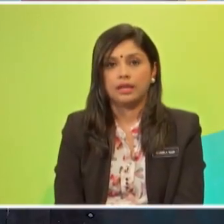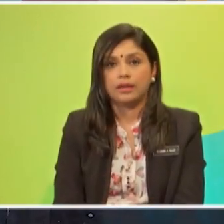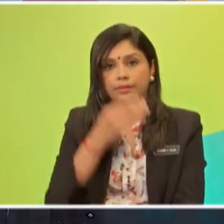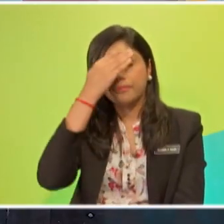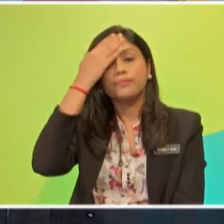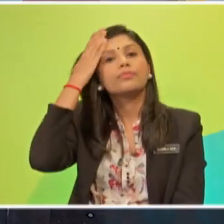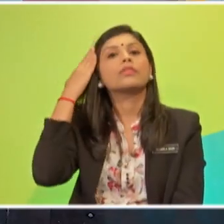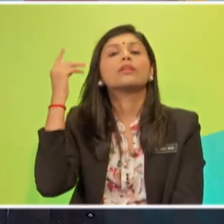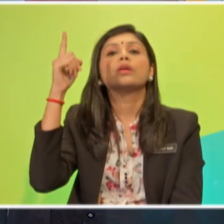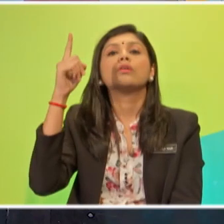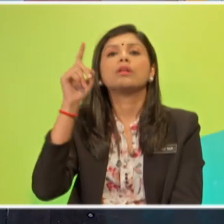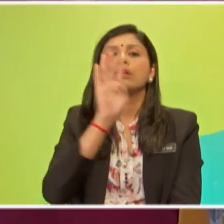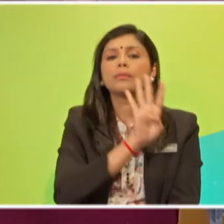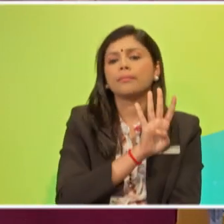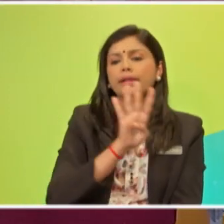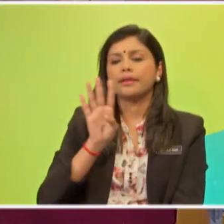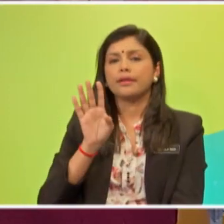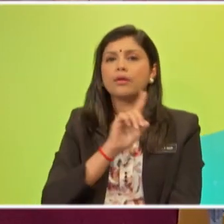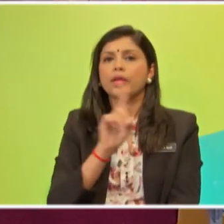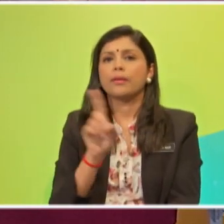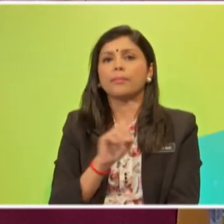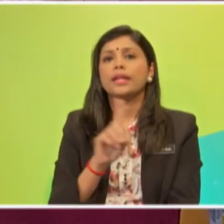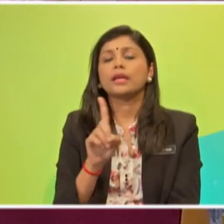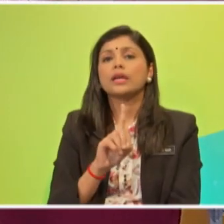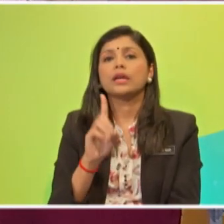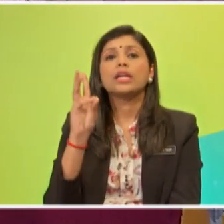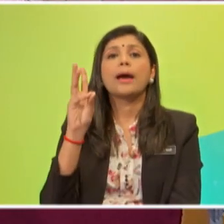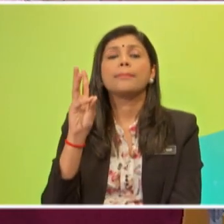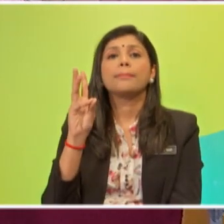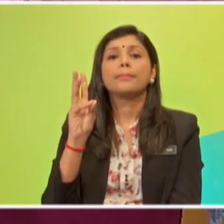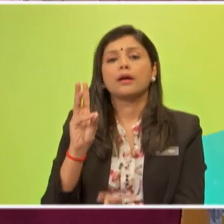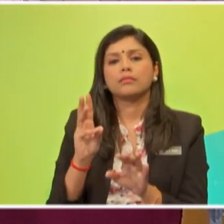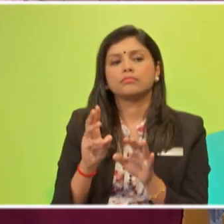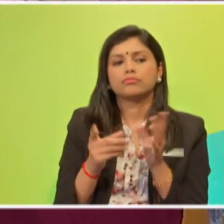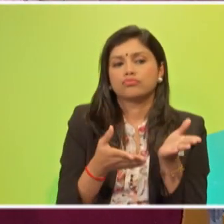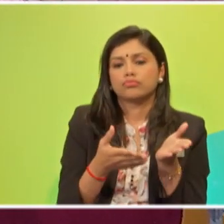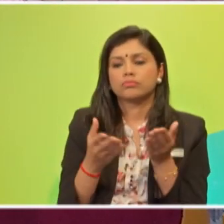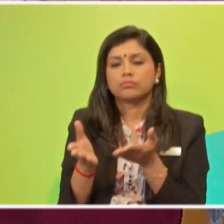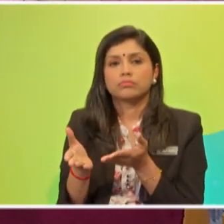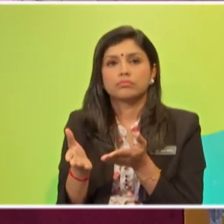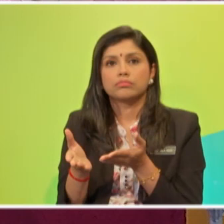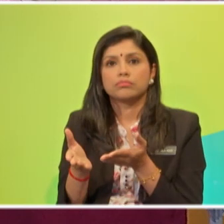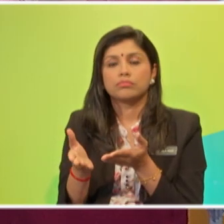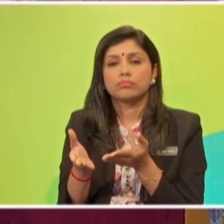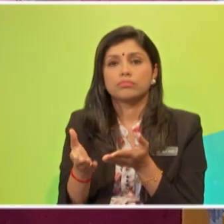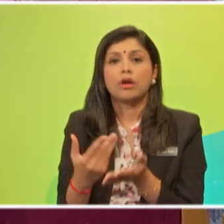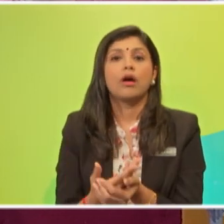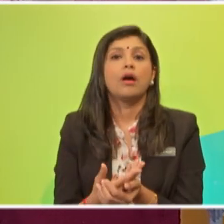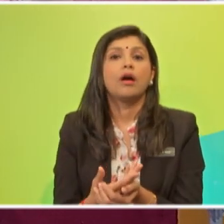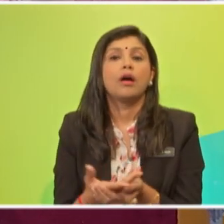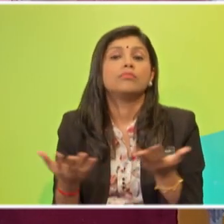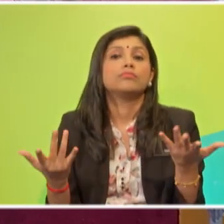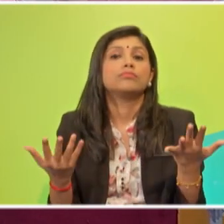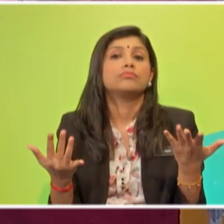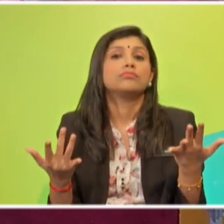kan? Ada dua nombor lah kat situ. Ada nombor yang belakang dia warna merah jambu dan